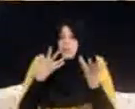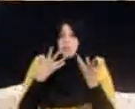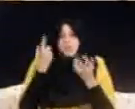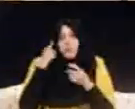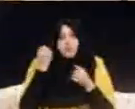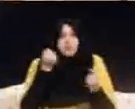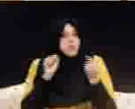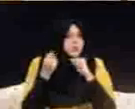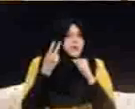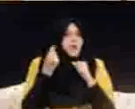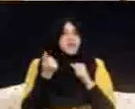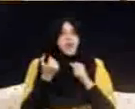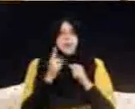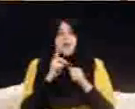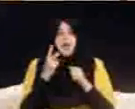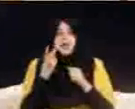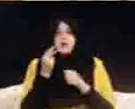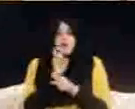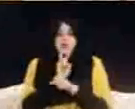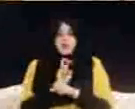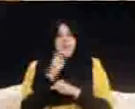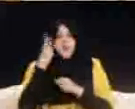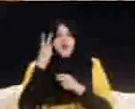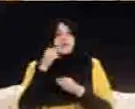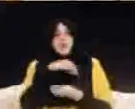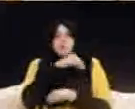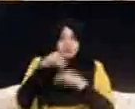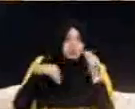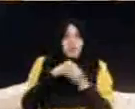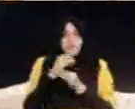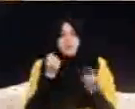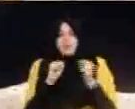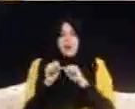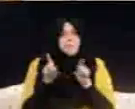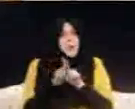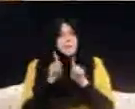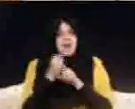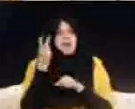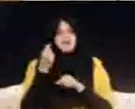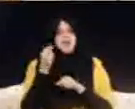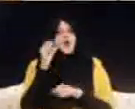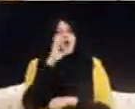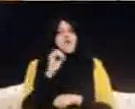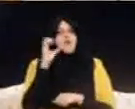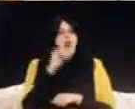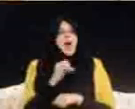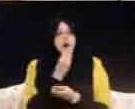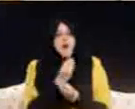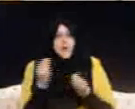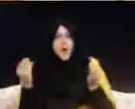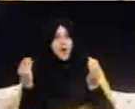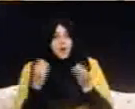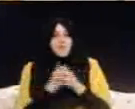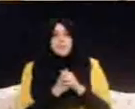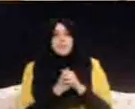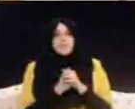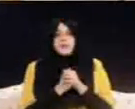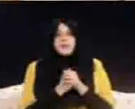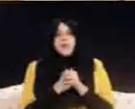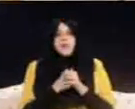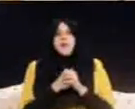وتحريكها في المجتمع. فالمال يتحرك، حتى مال اليتيم كما ورد في حديث النبي صلى الله عليه وسلم: وإلا تأكله